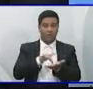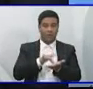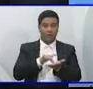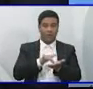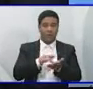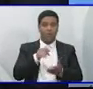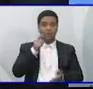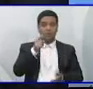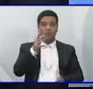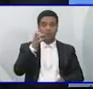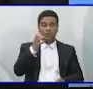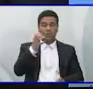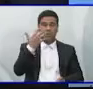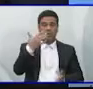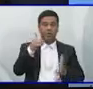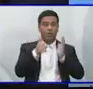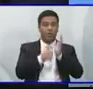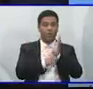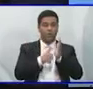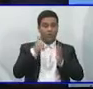16-asr o'rtalariga, ya'ni aynan